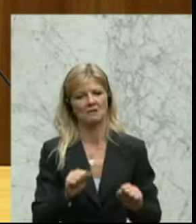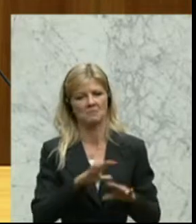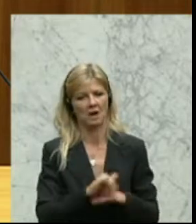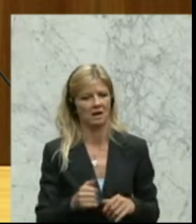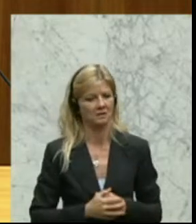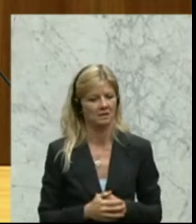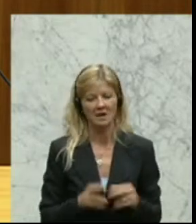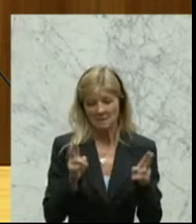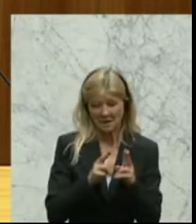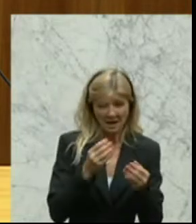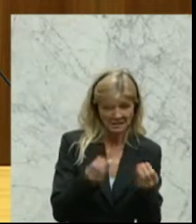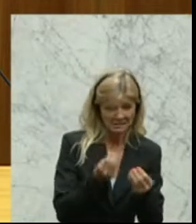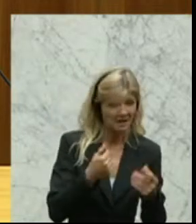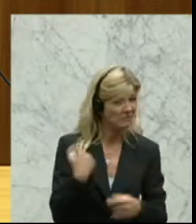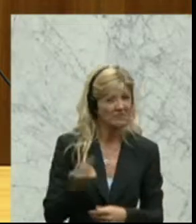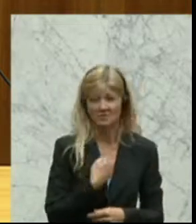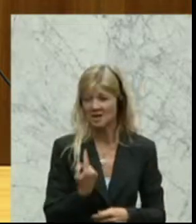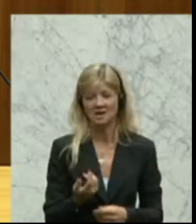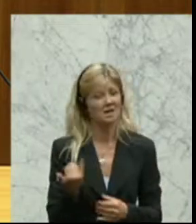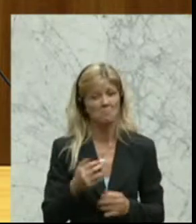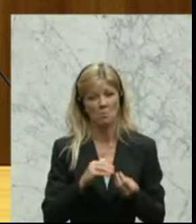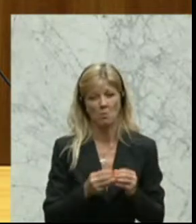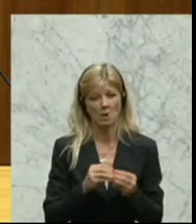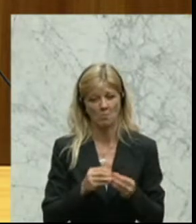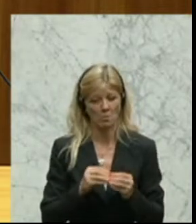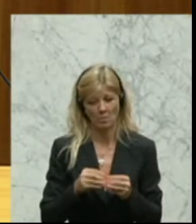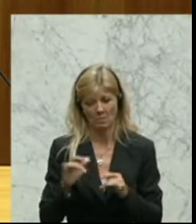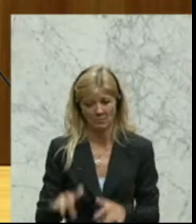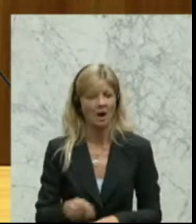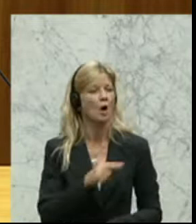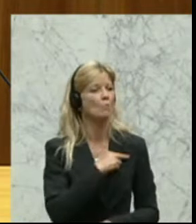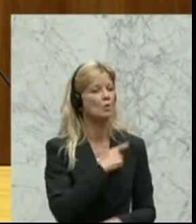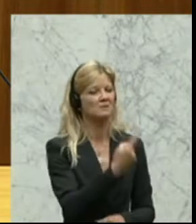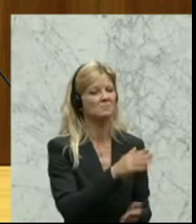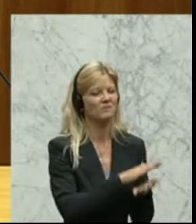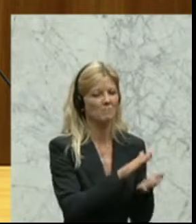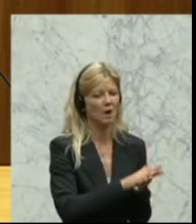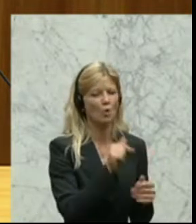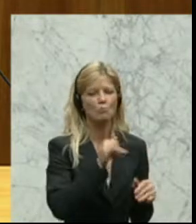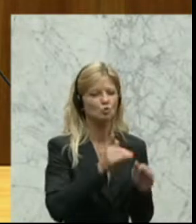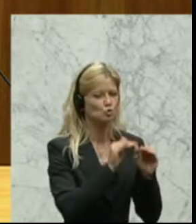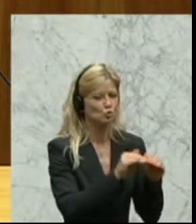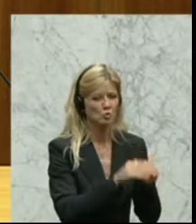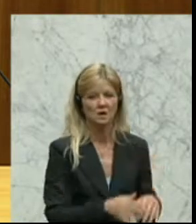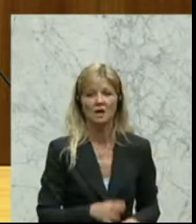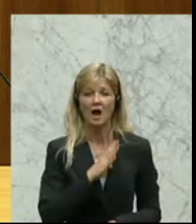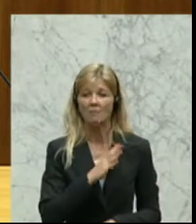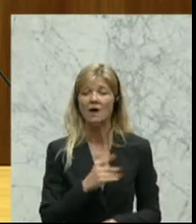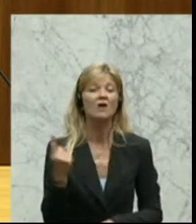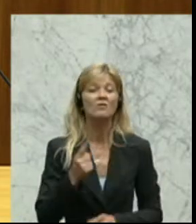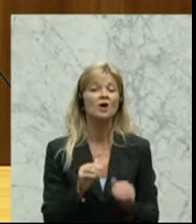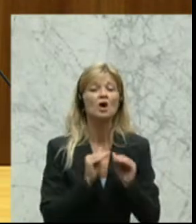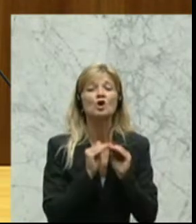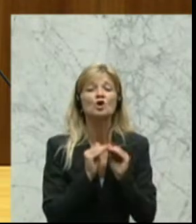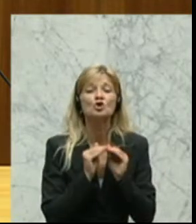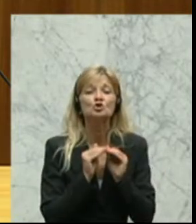das Problem, dass es hier heißt, nein, der kleine Bürger ist Verbraucher, den müssen wir schützen. Wem schützt der, wo wird dieser